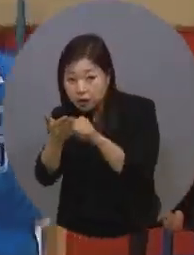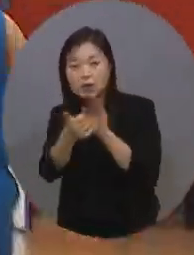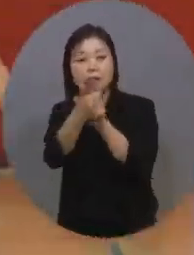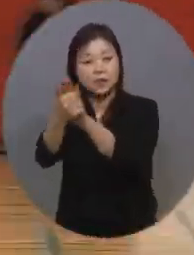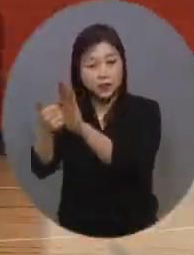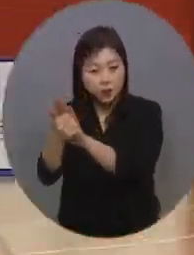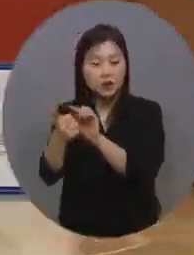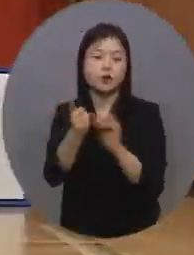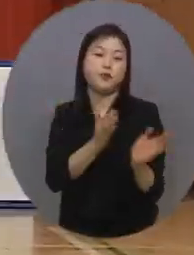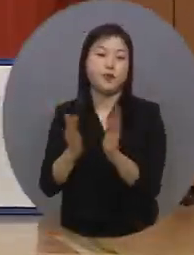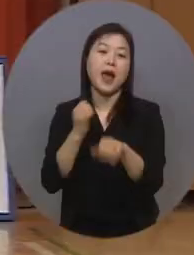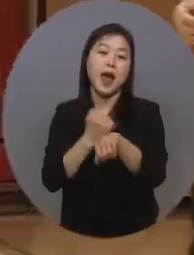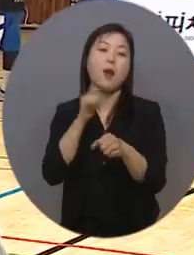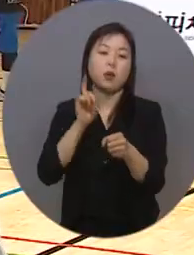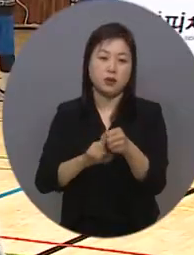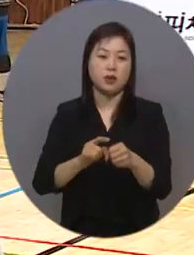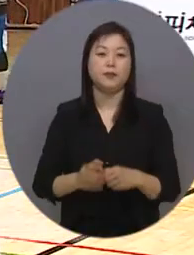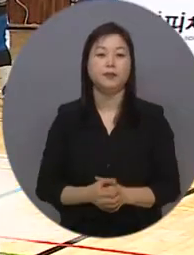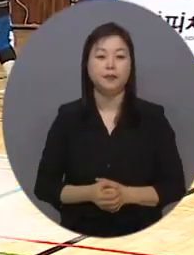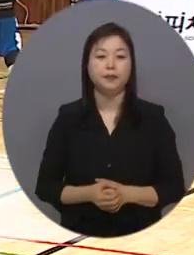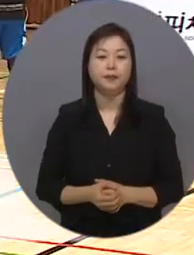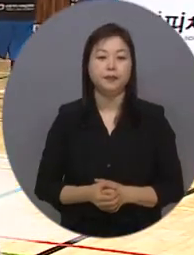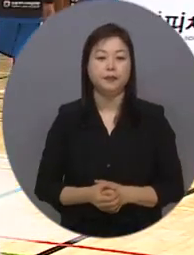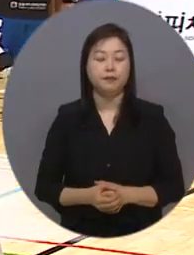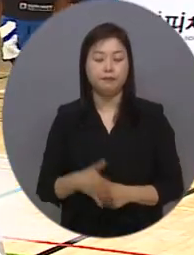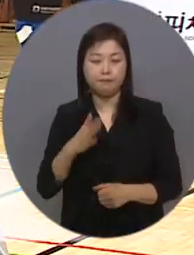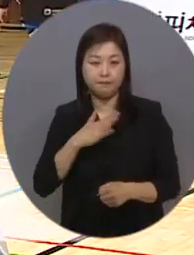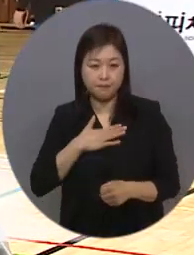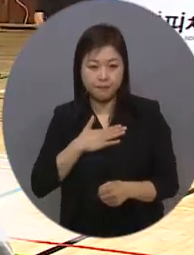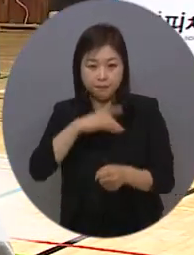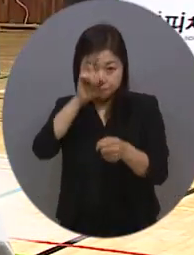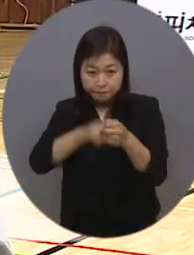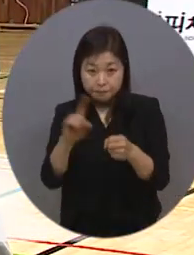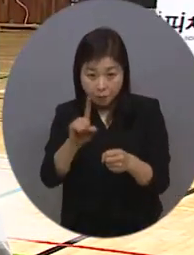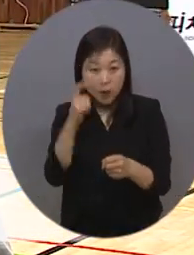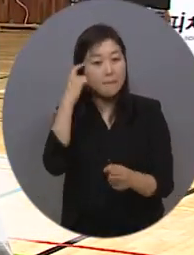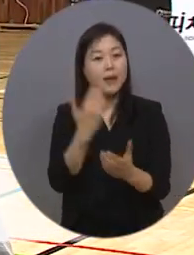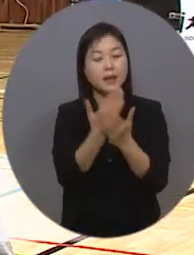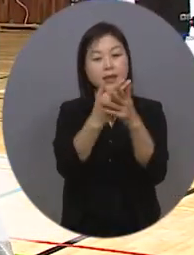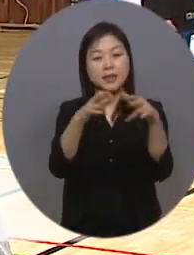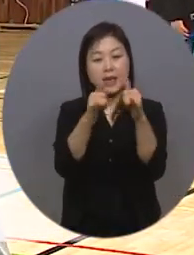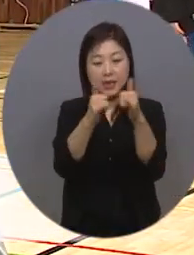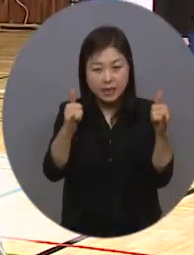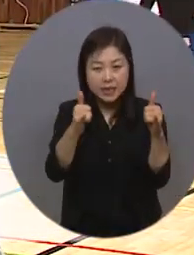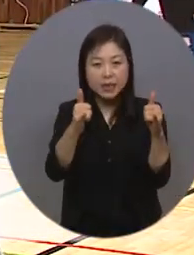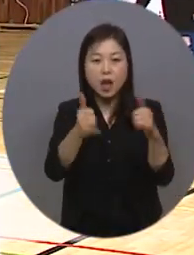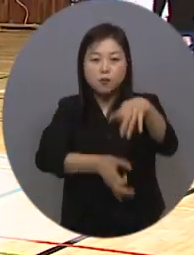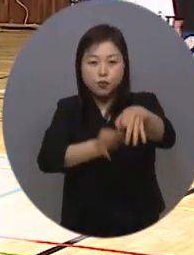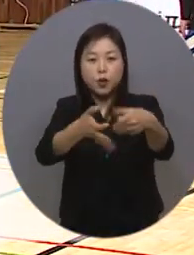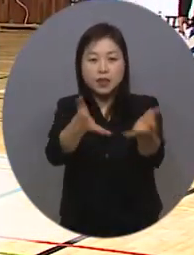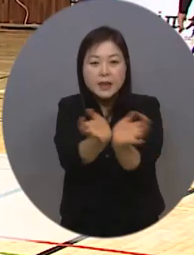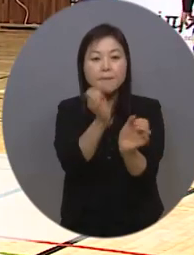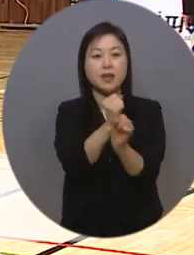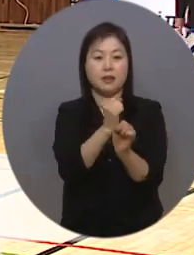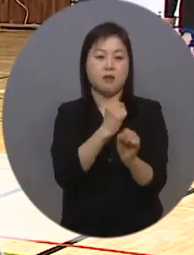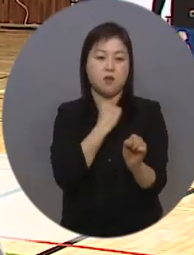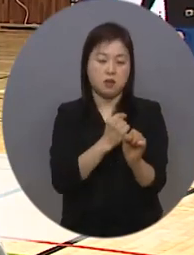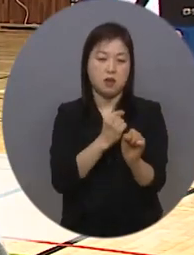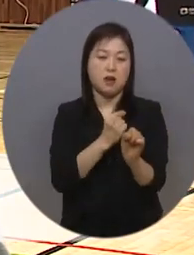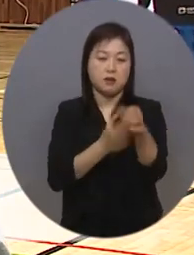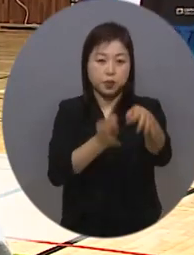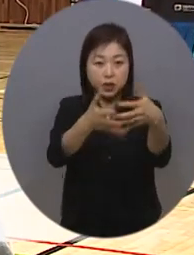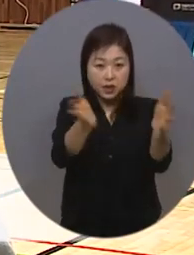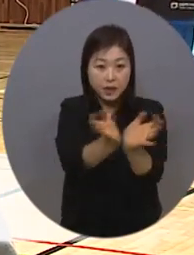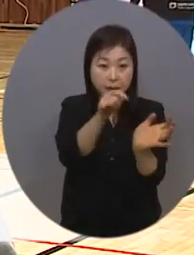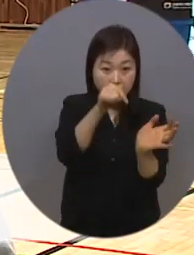체계를 마련한다는 취지입니다. 저희의 최종 목표는 발달장애인 구단을 만드는 겁니다. 구단을 만들고 그 구단 안에서